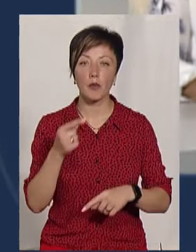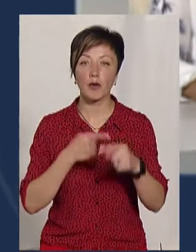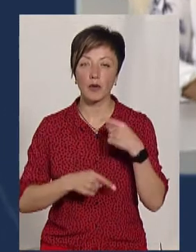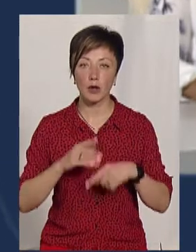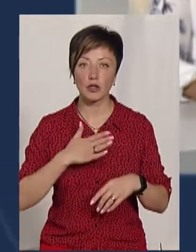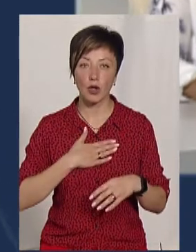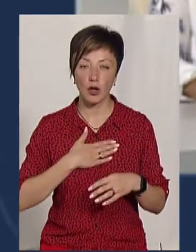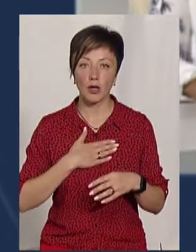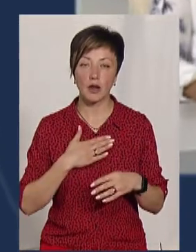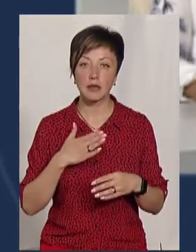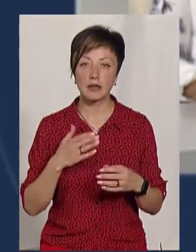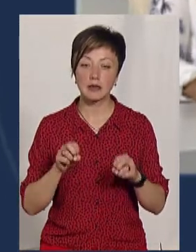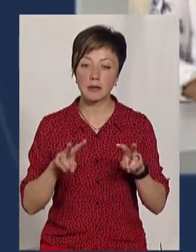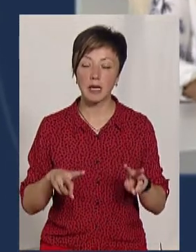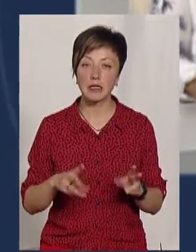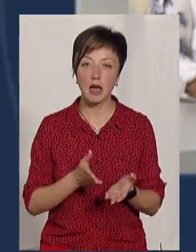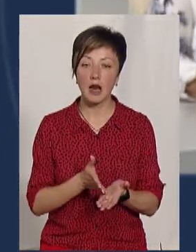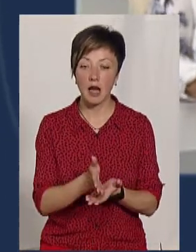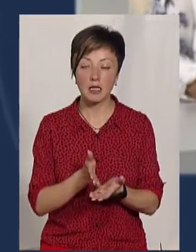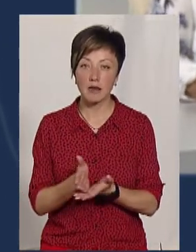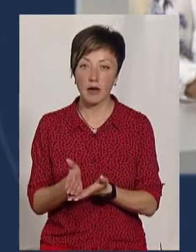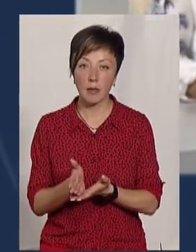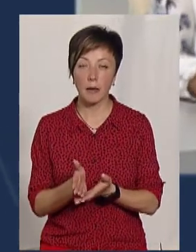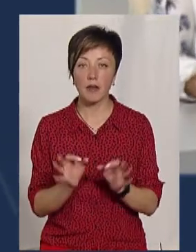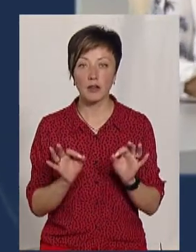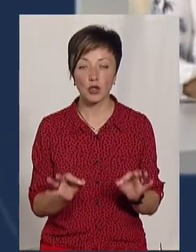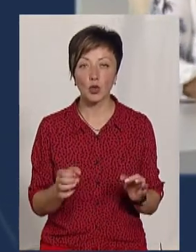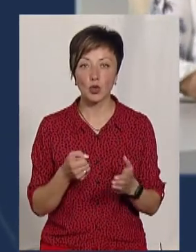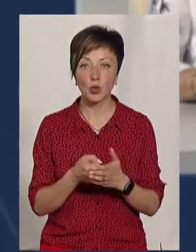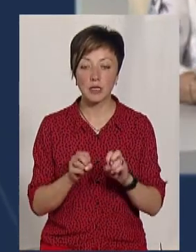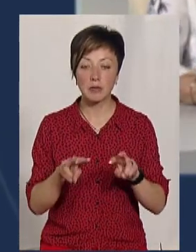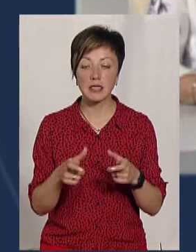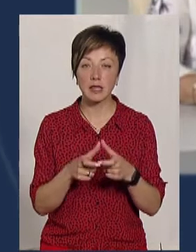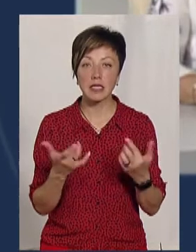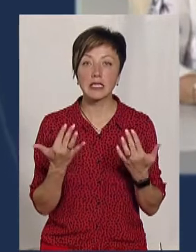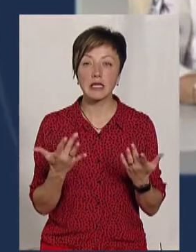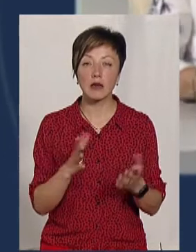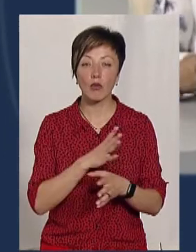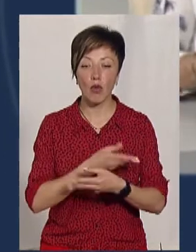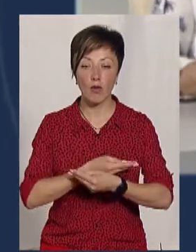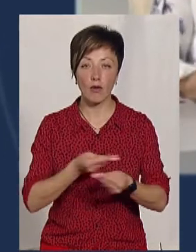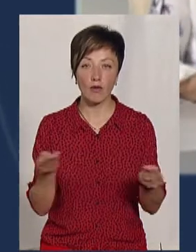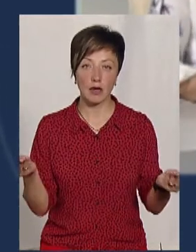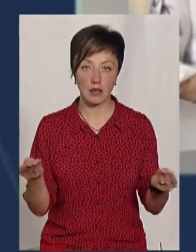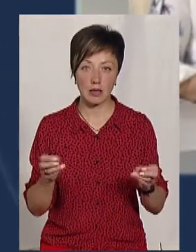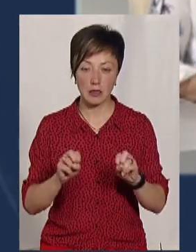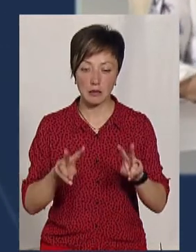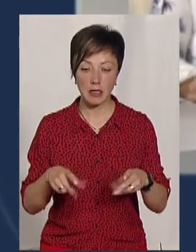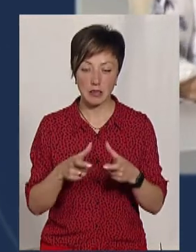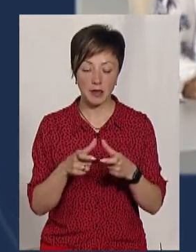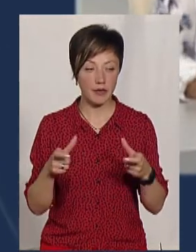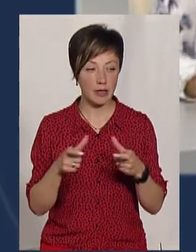повернімося до наших спецрейсів, а вірніше до спецквитків. Скільки було їх